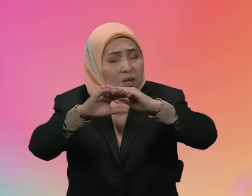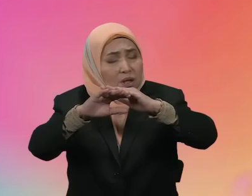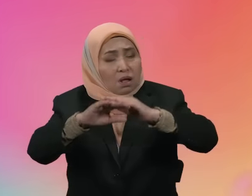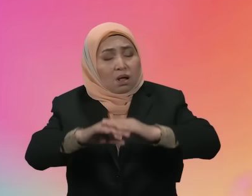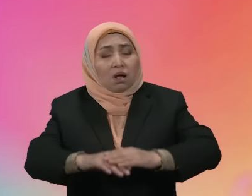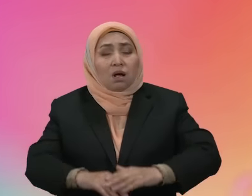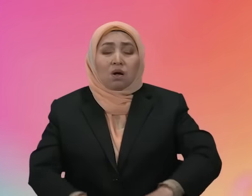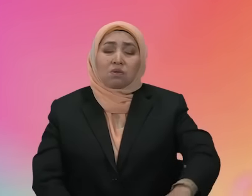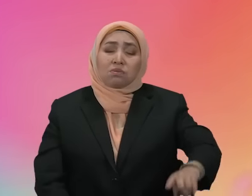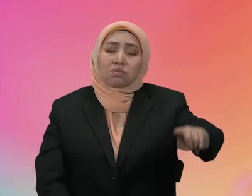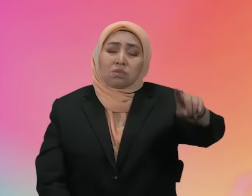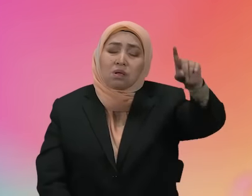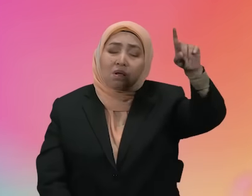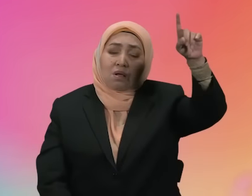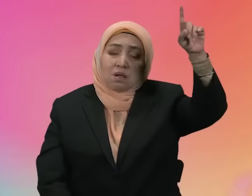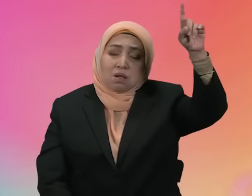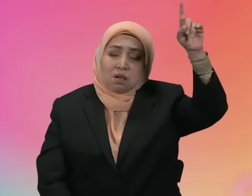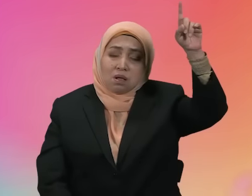عند